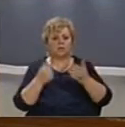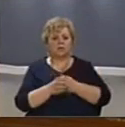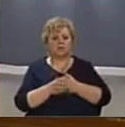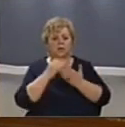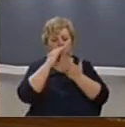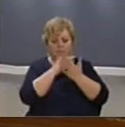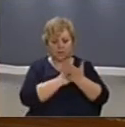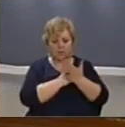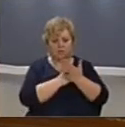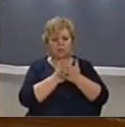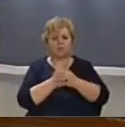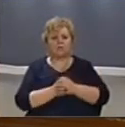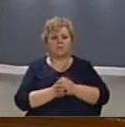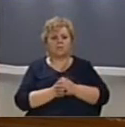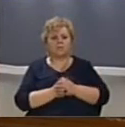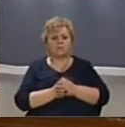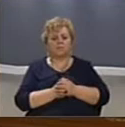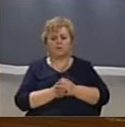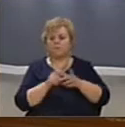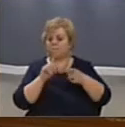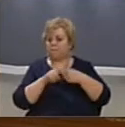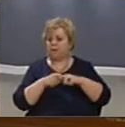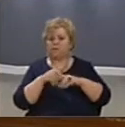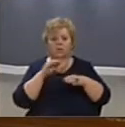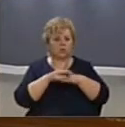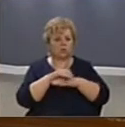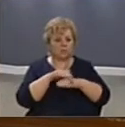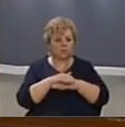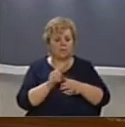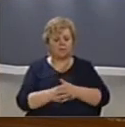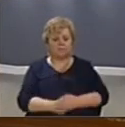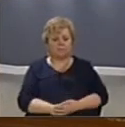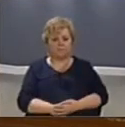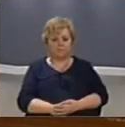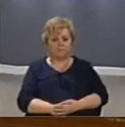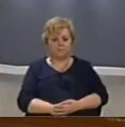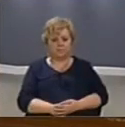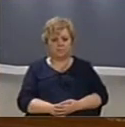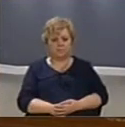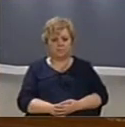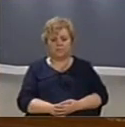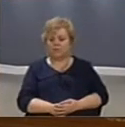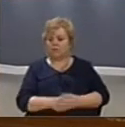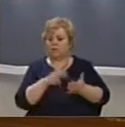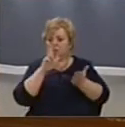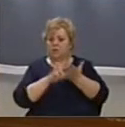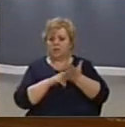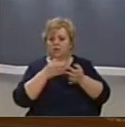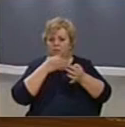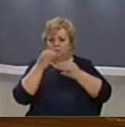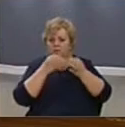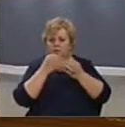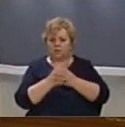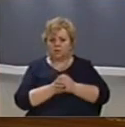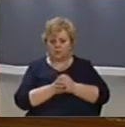e jashtme, po edhe për mallna dhe shërbime. Dhe ne me të drejtë shtrojmë pyetje, a është